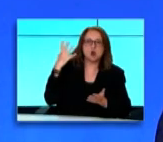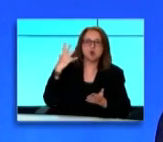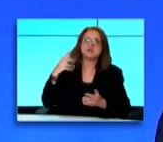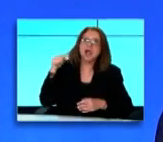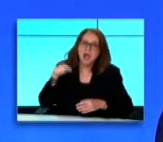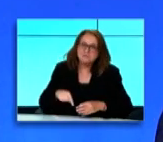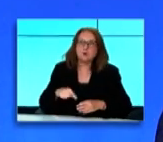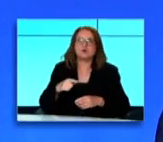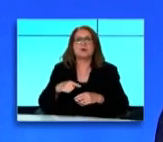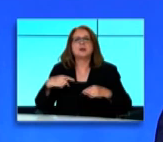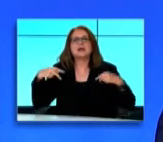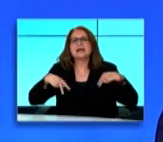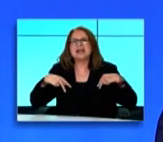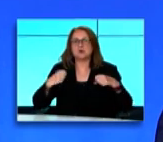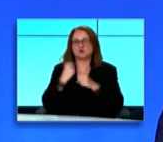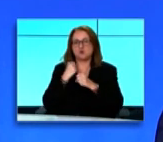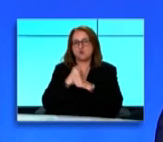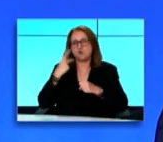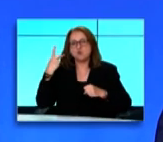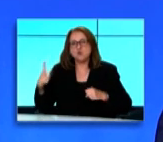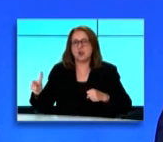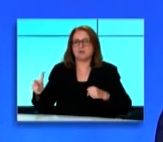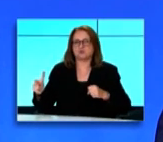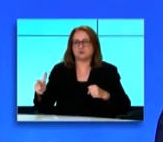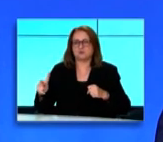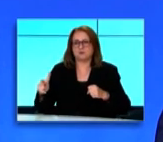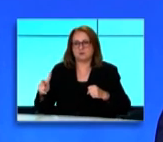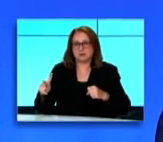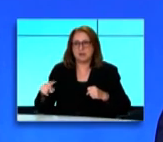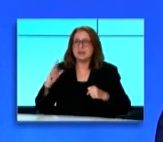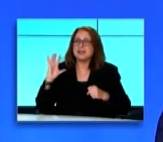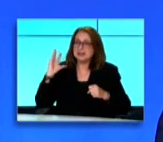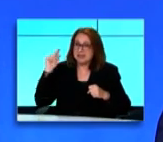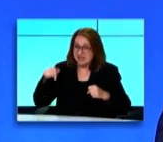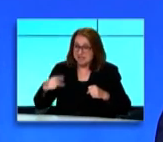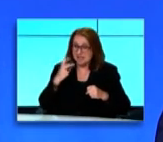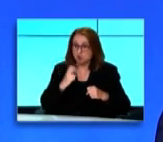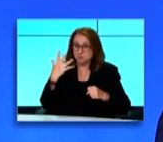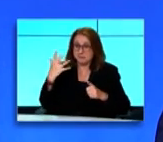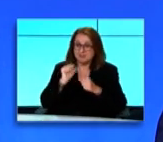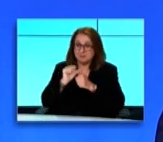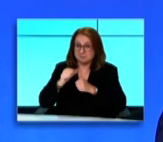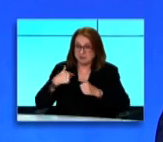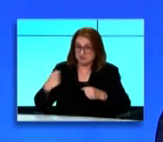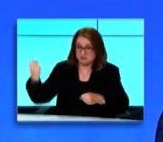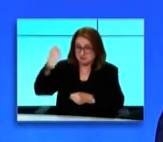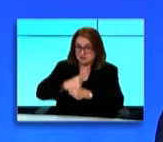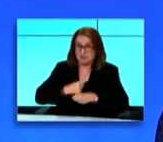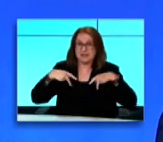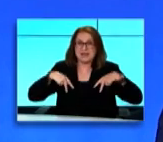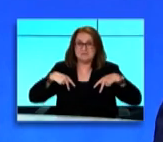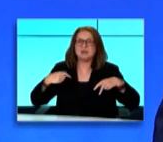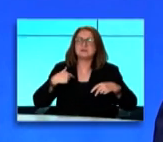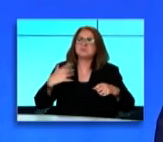κράτους. Το επιτελικό κράτος έχει πετύχει πάρα πολλά αυτούς τους 25 μήνες, από